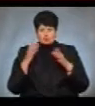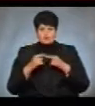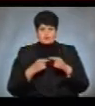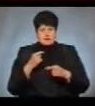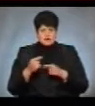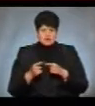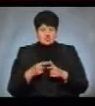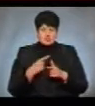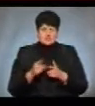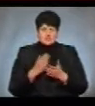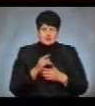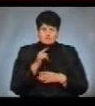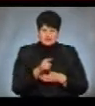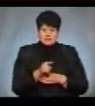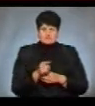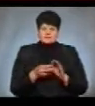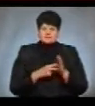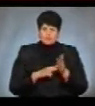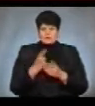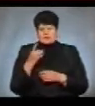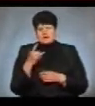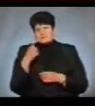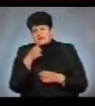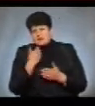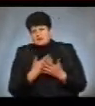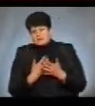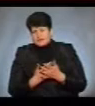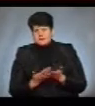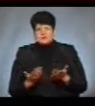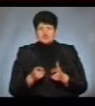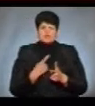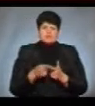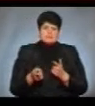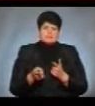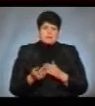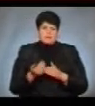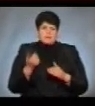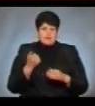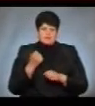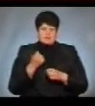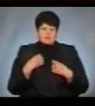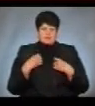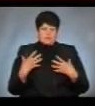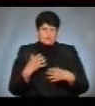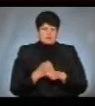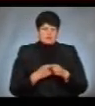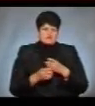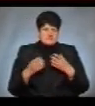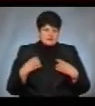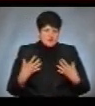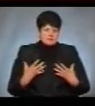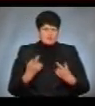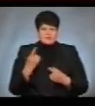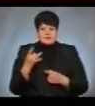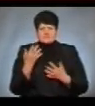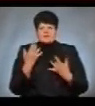є вони якимось системними? Тобто раз в рік, періодичні, там, скажімо, перед великодніми святами, чи раз в кілька років, щоб